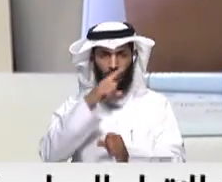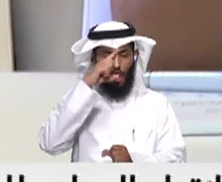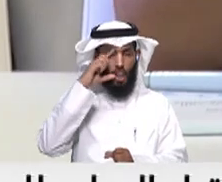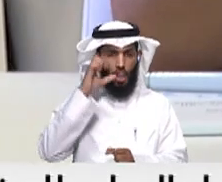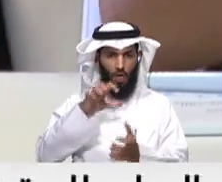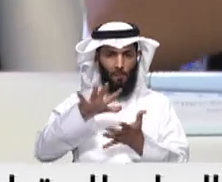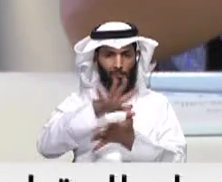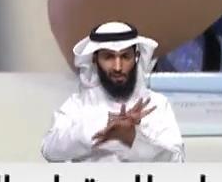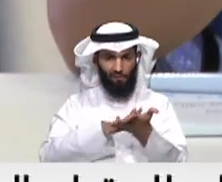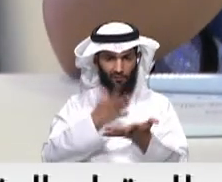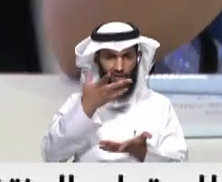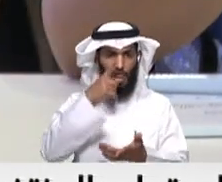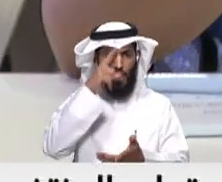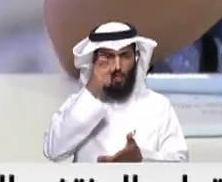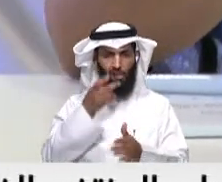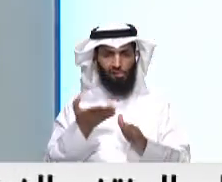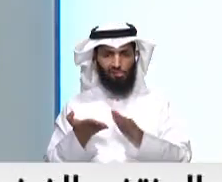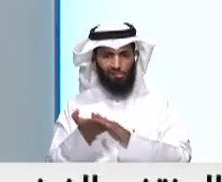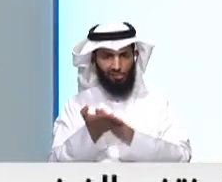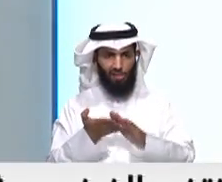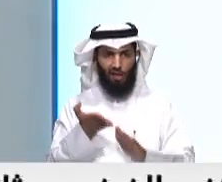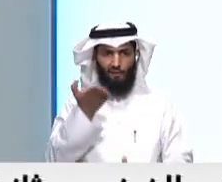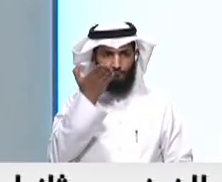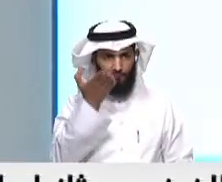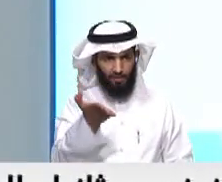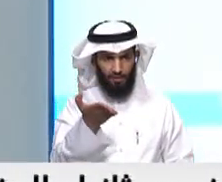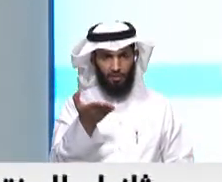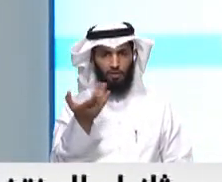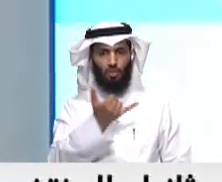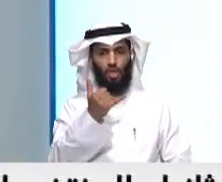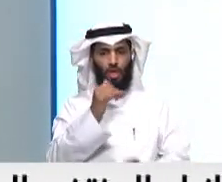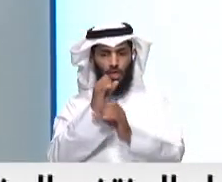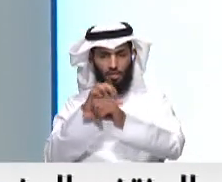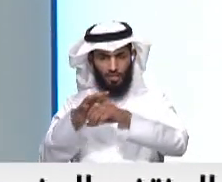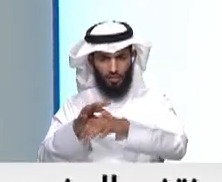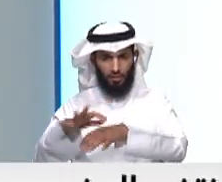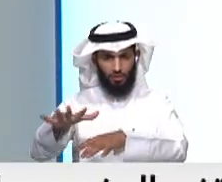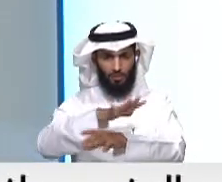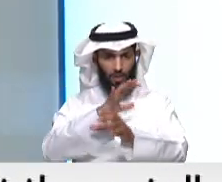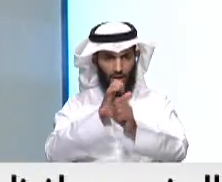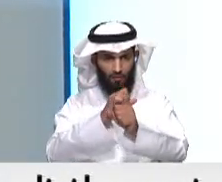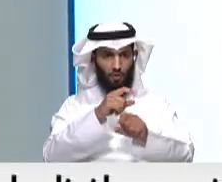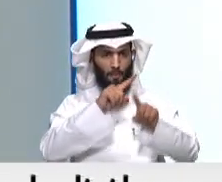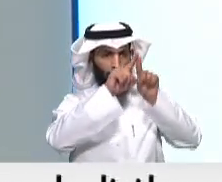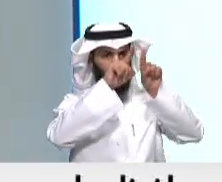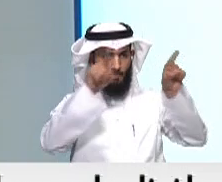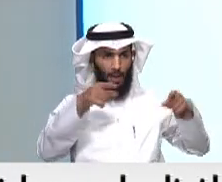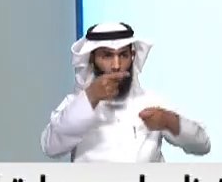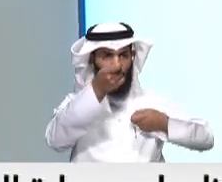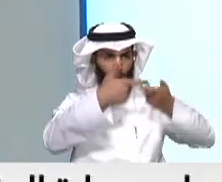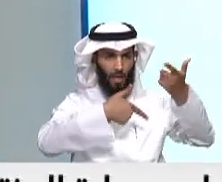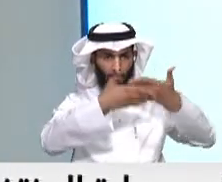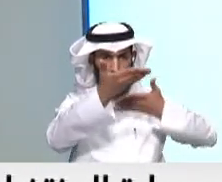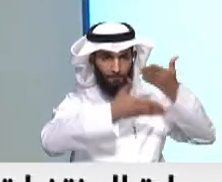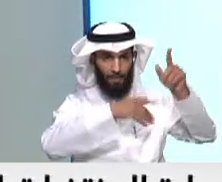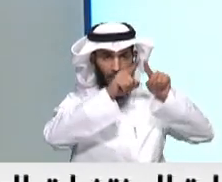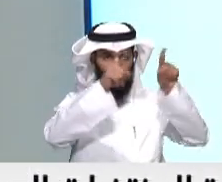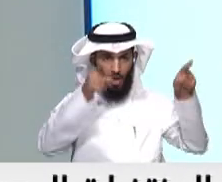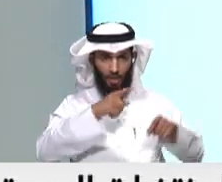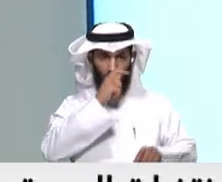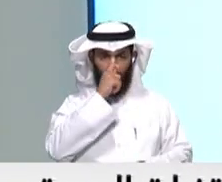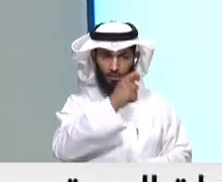غش تجاري الى جانب توعيه ايضا اصحاب المحلات بواجباتهم والتقيد بالرخص